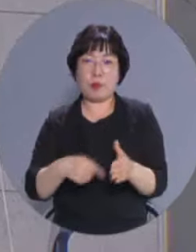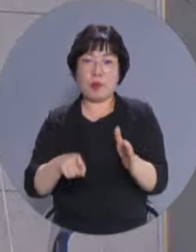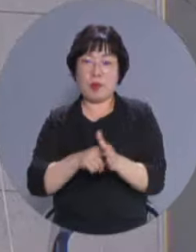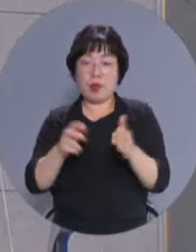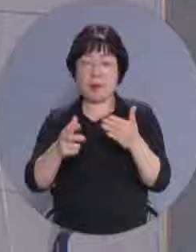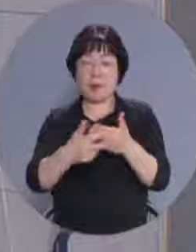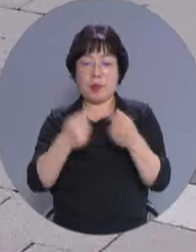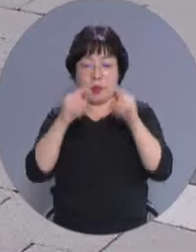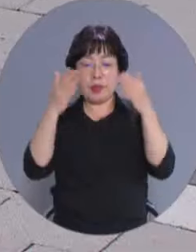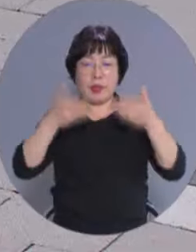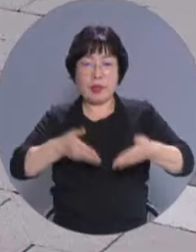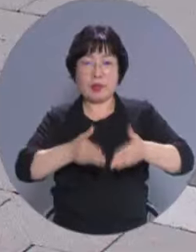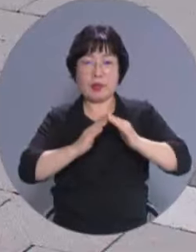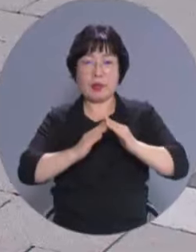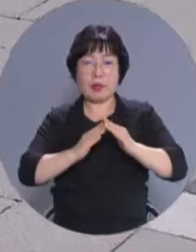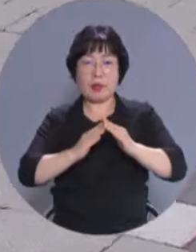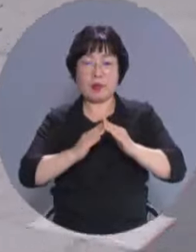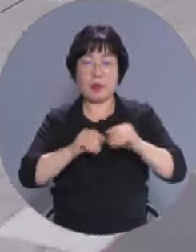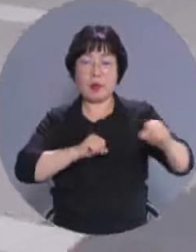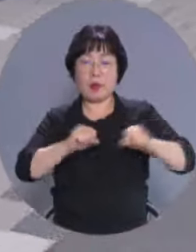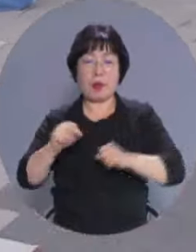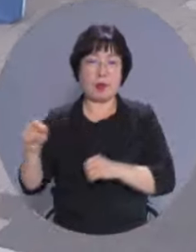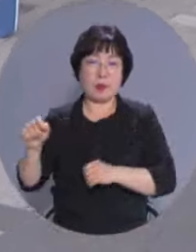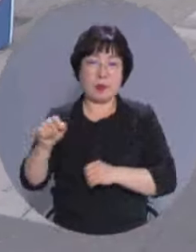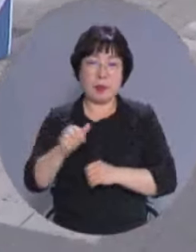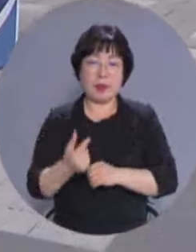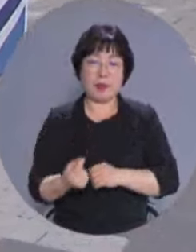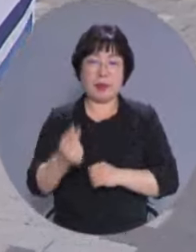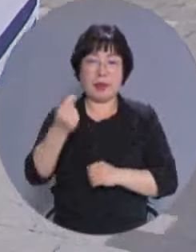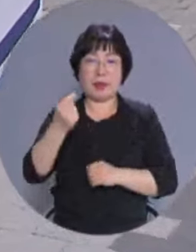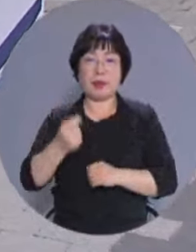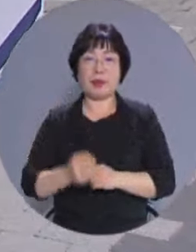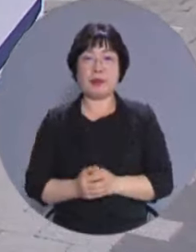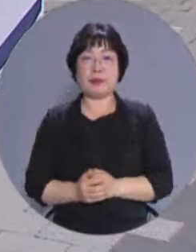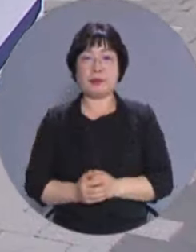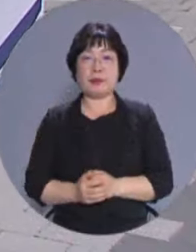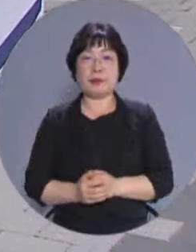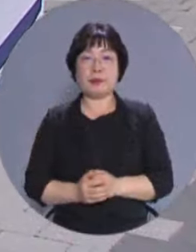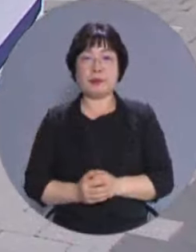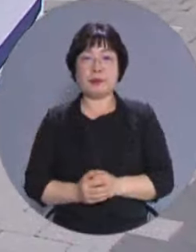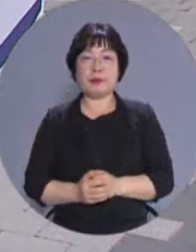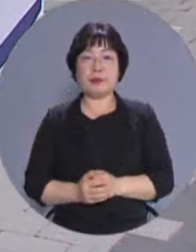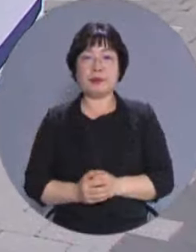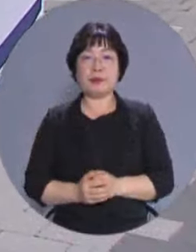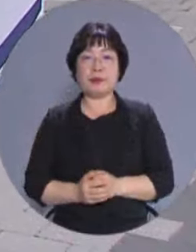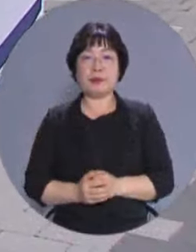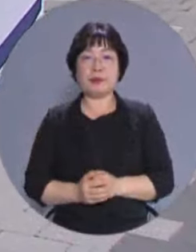의대 신설 발걸음이 빨라지고 있습니다. MBC 뉴스 유민호입니다.